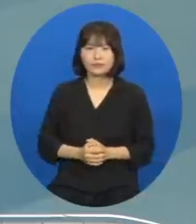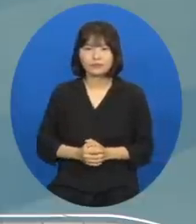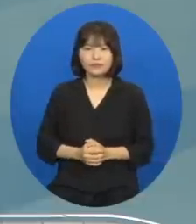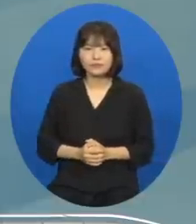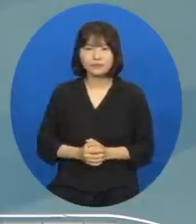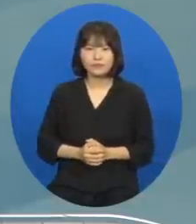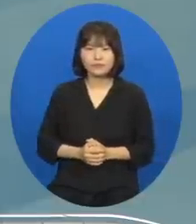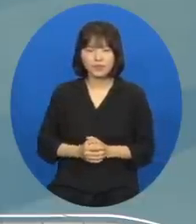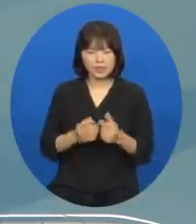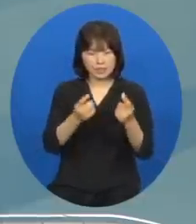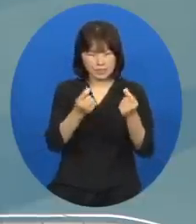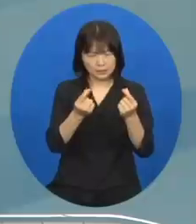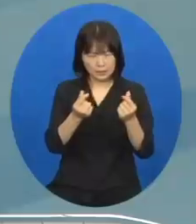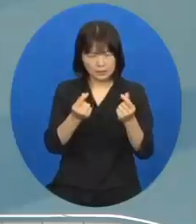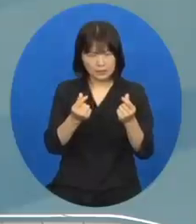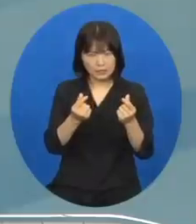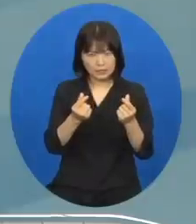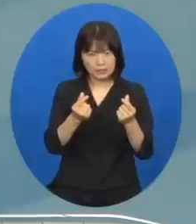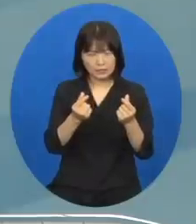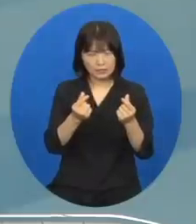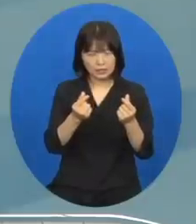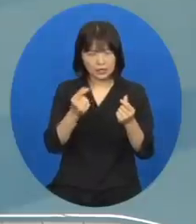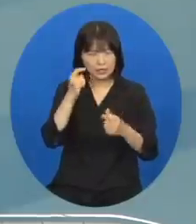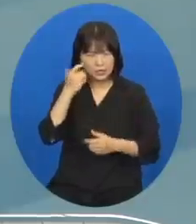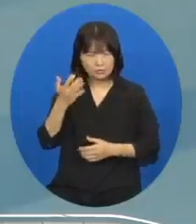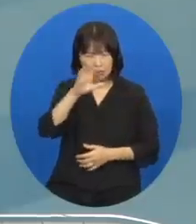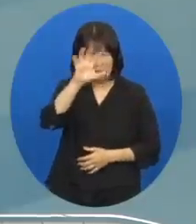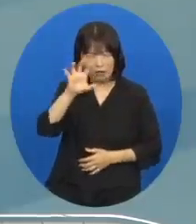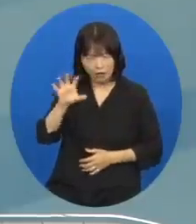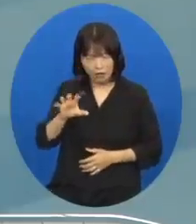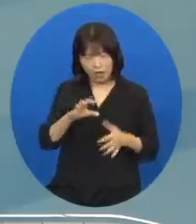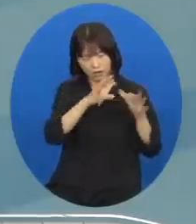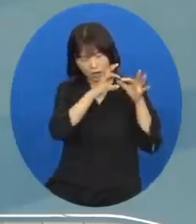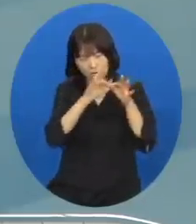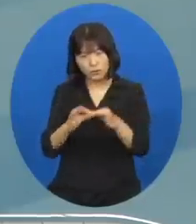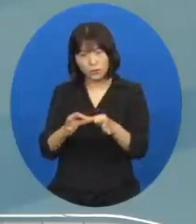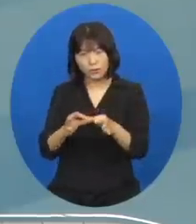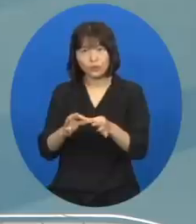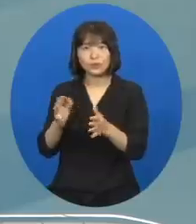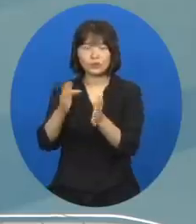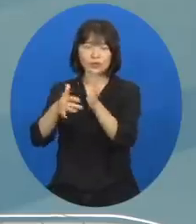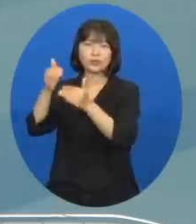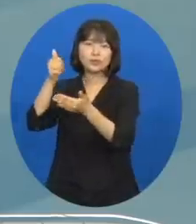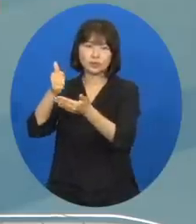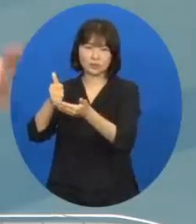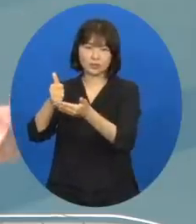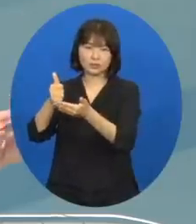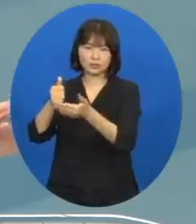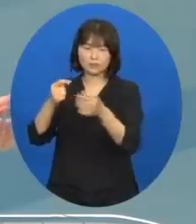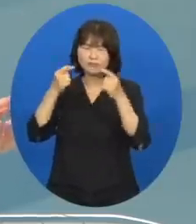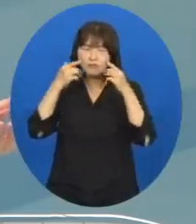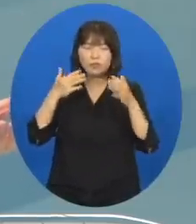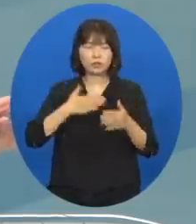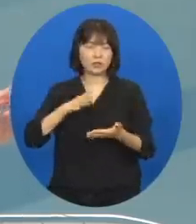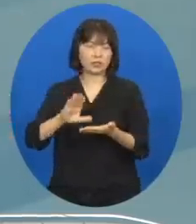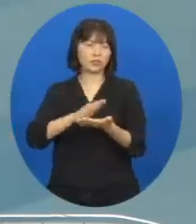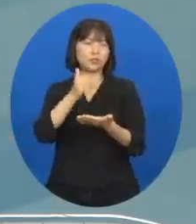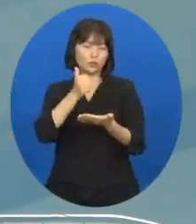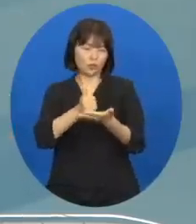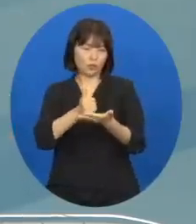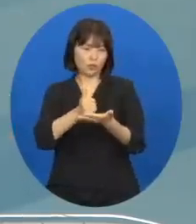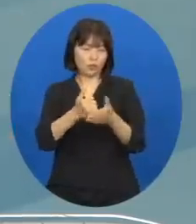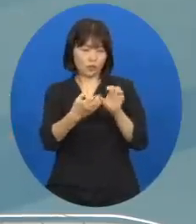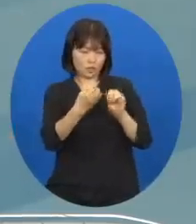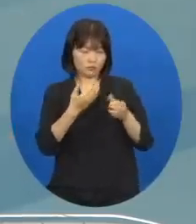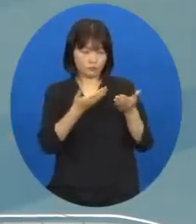정말 그 비슷한 패턴이 계속 이어지고 있습니다. 예수님께서 분명히 내가 그리스도다 라고